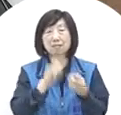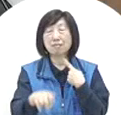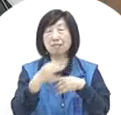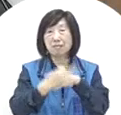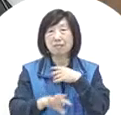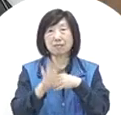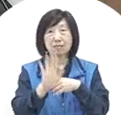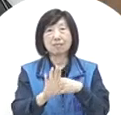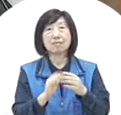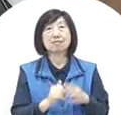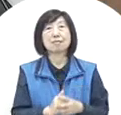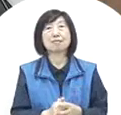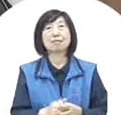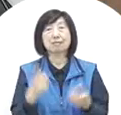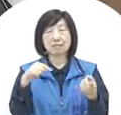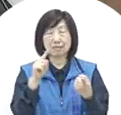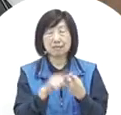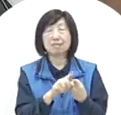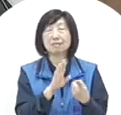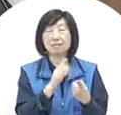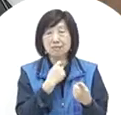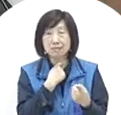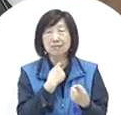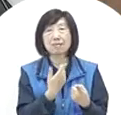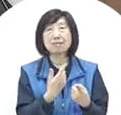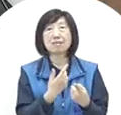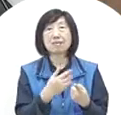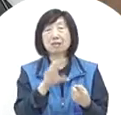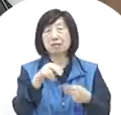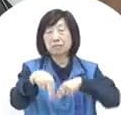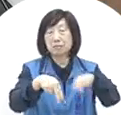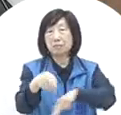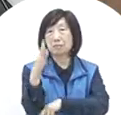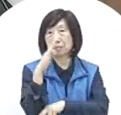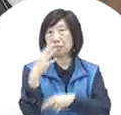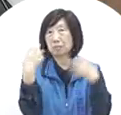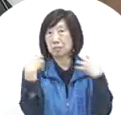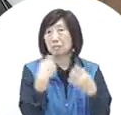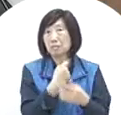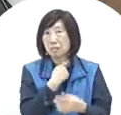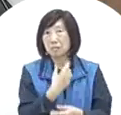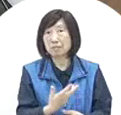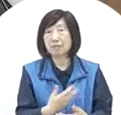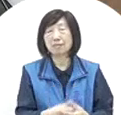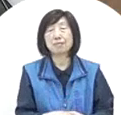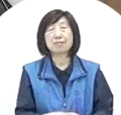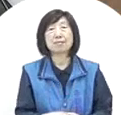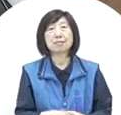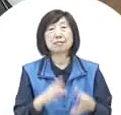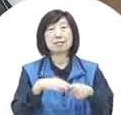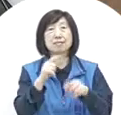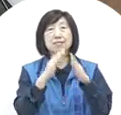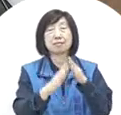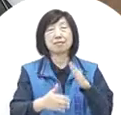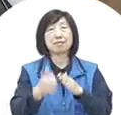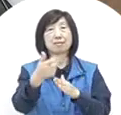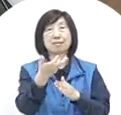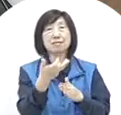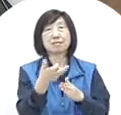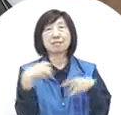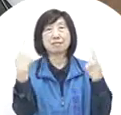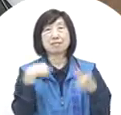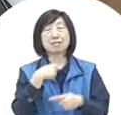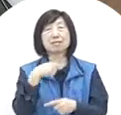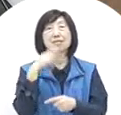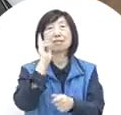全面之处，亦应属有无行政或政治责任的问题。所以市长你挂在嘴边的那一句话交给